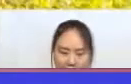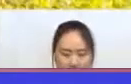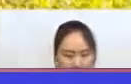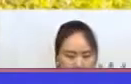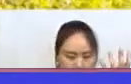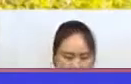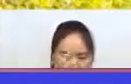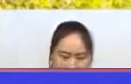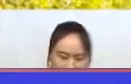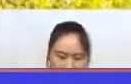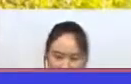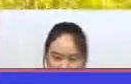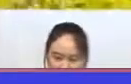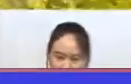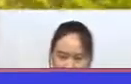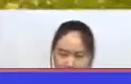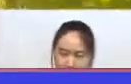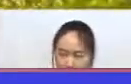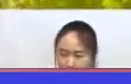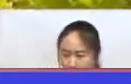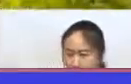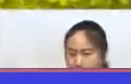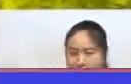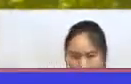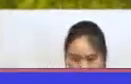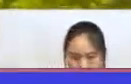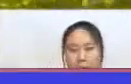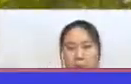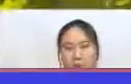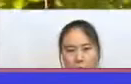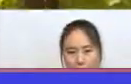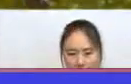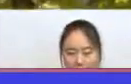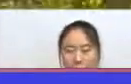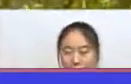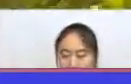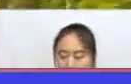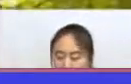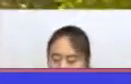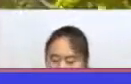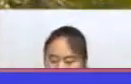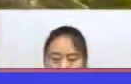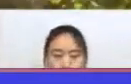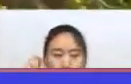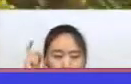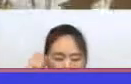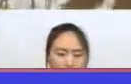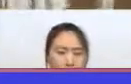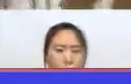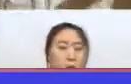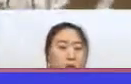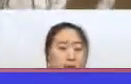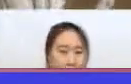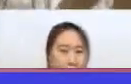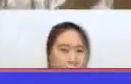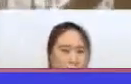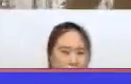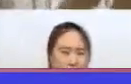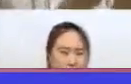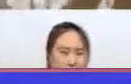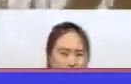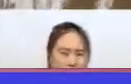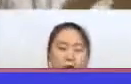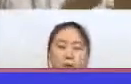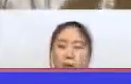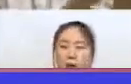ภาคประชาชนภาคเอกชนนั้นเข้าไปทำประโยชน์ในพื้นที่ป่าไม้เพื่อเป็นการปลูกสร้างสวนป่าตามกฎหมายและระเบียบที่